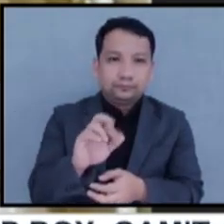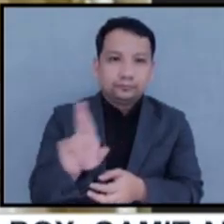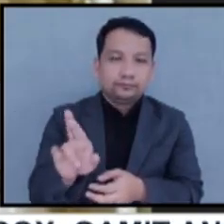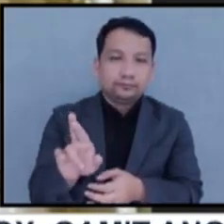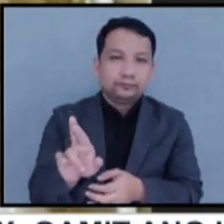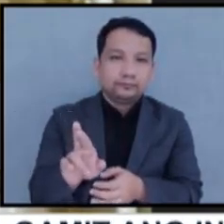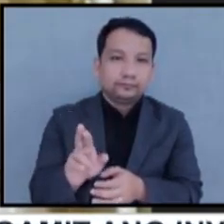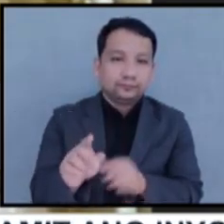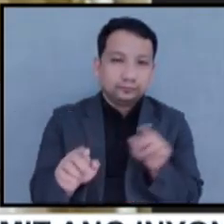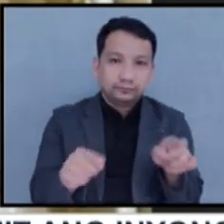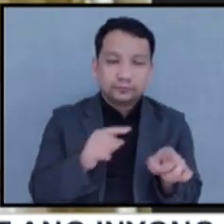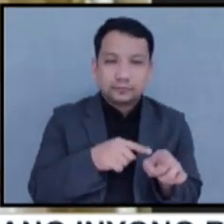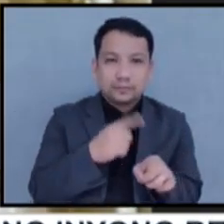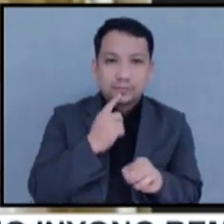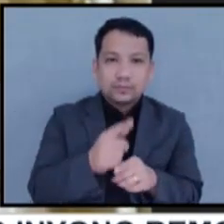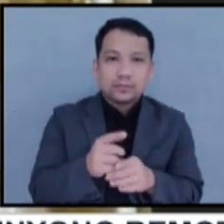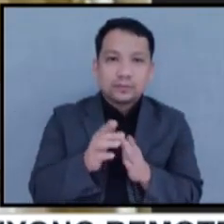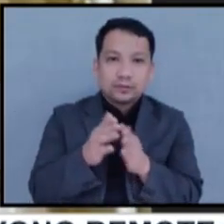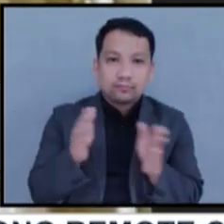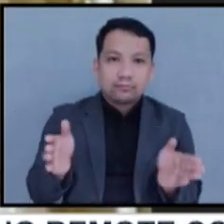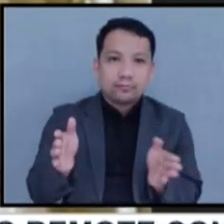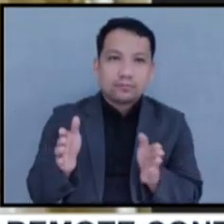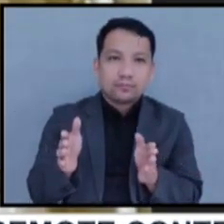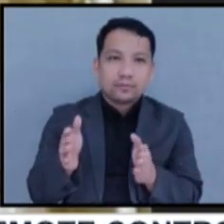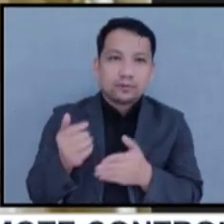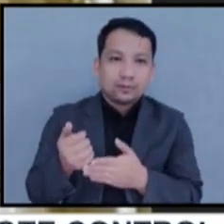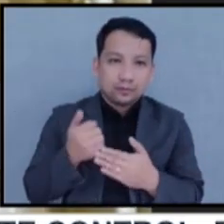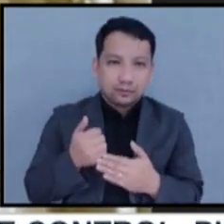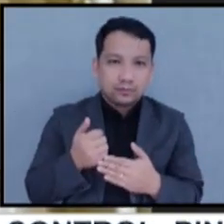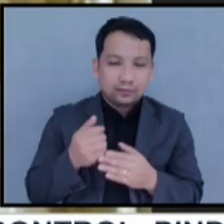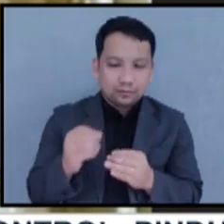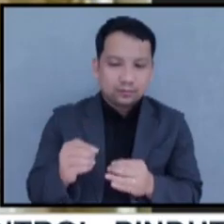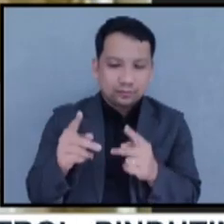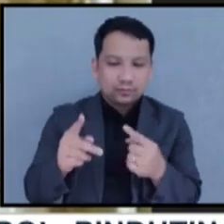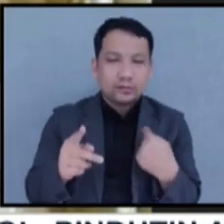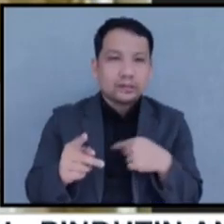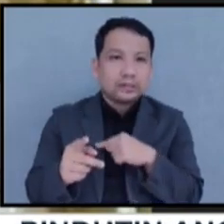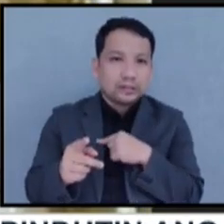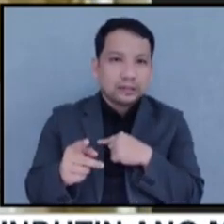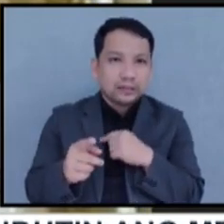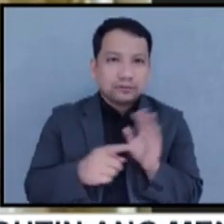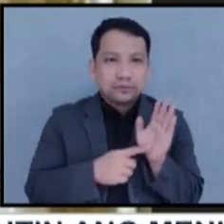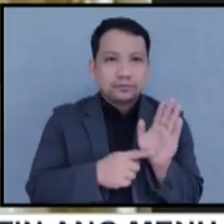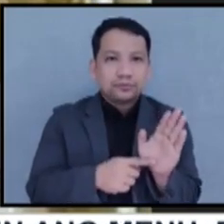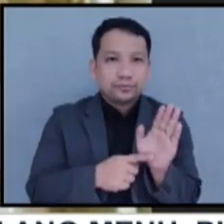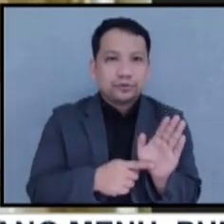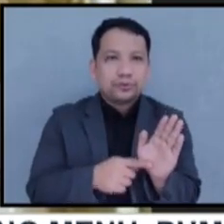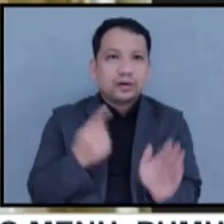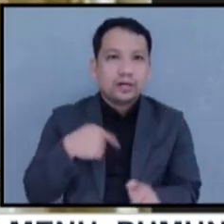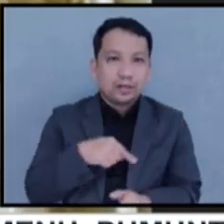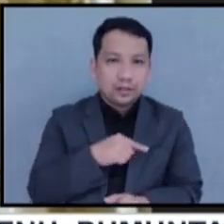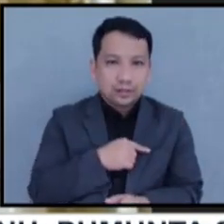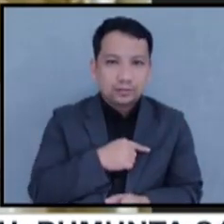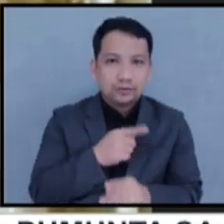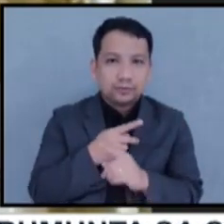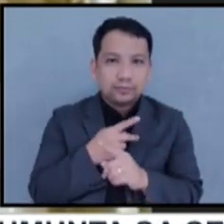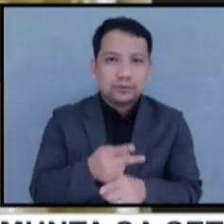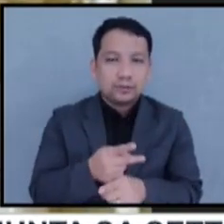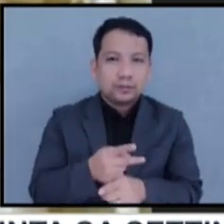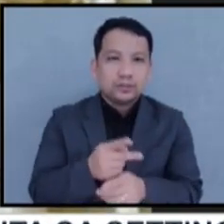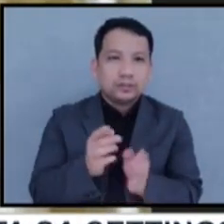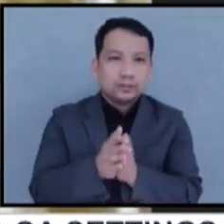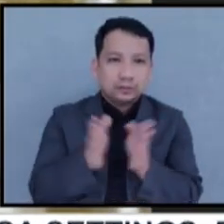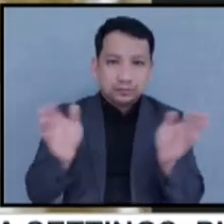Ayun po. Kagaya po nung sinabi ni Ms. Jewel, napakalaking opportunity po nito para maipakilala natin yung ating mga produkto sa